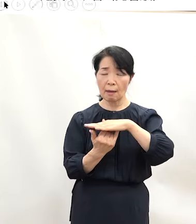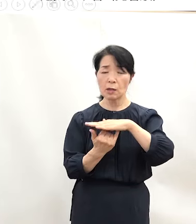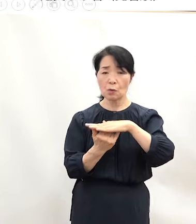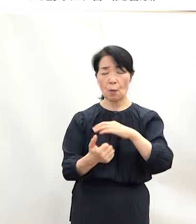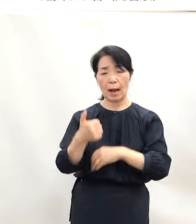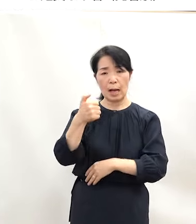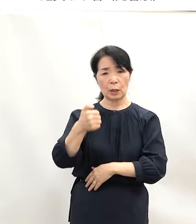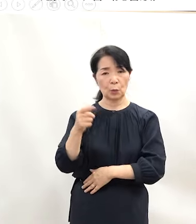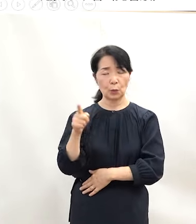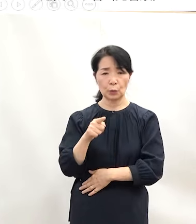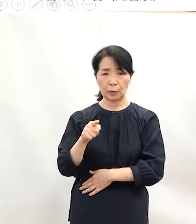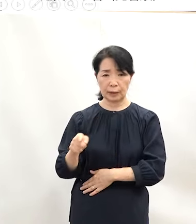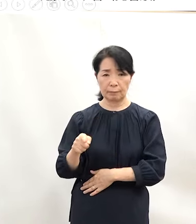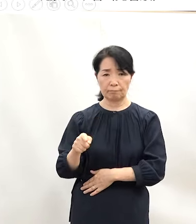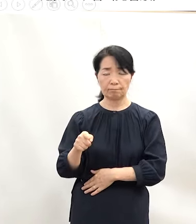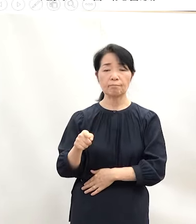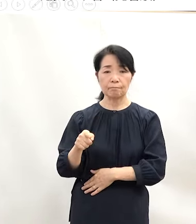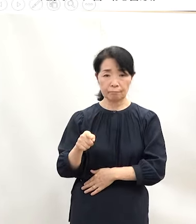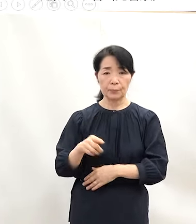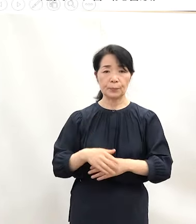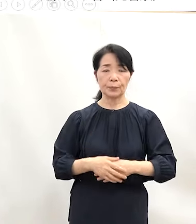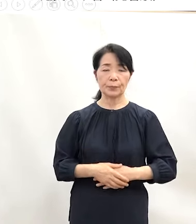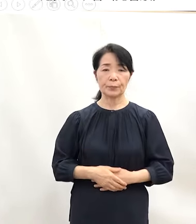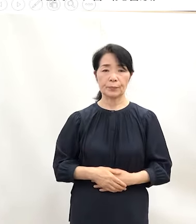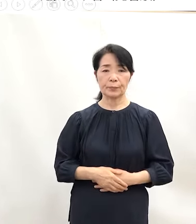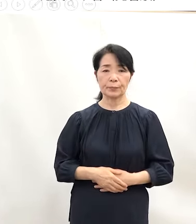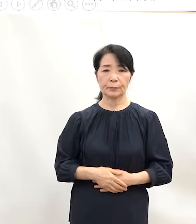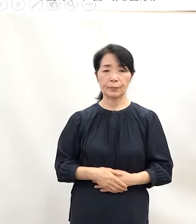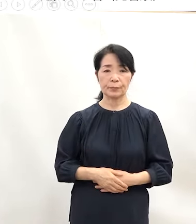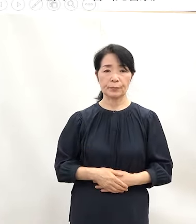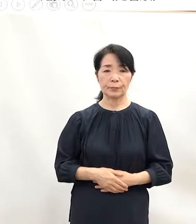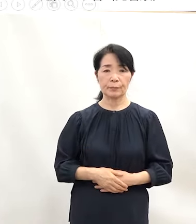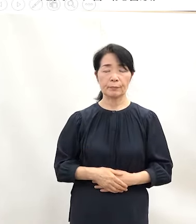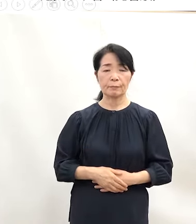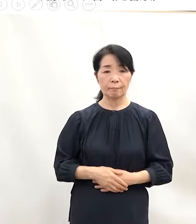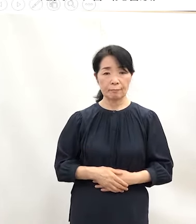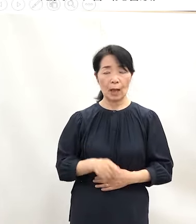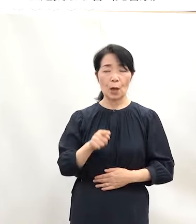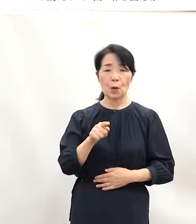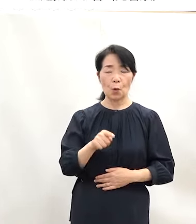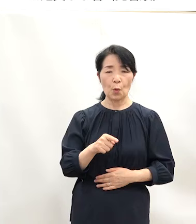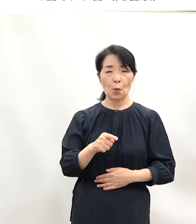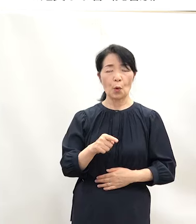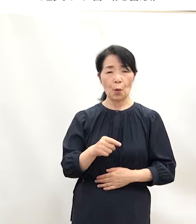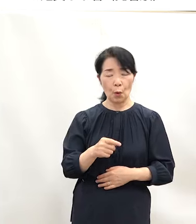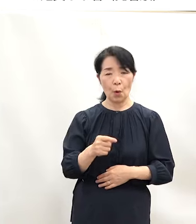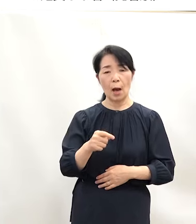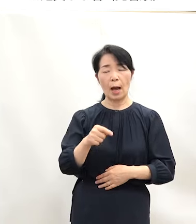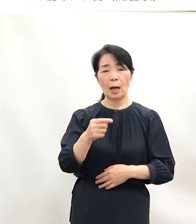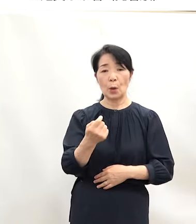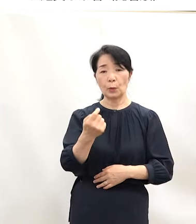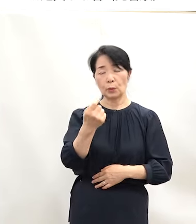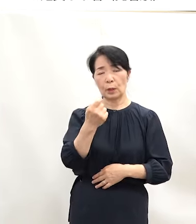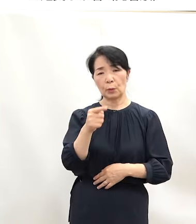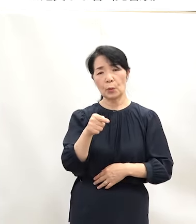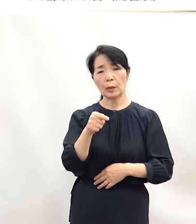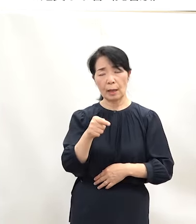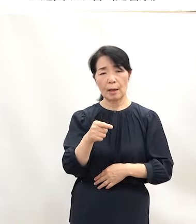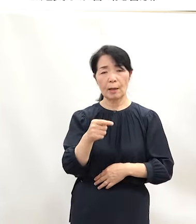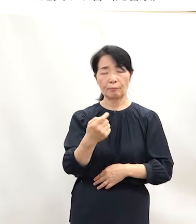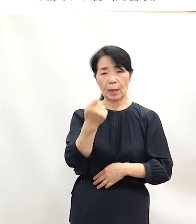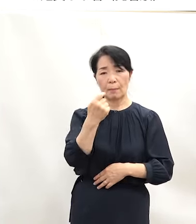、先着順です。まあ、受けたい方で受けられない方も出てまいりますので、その辺は